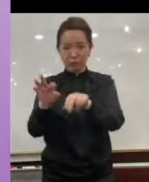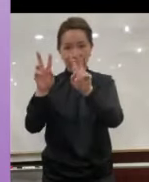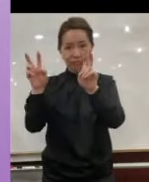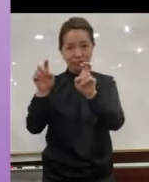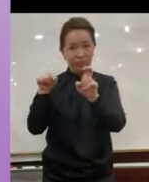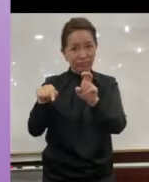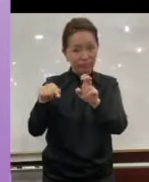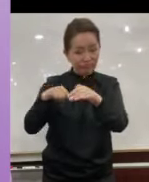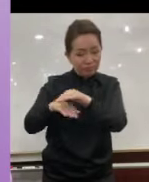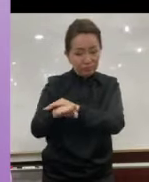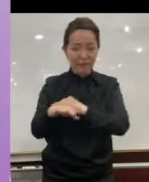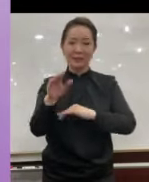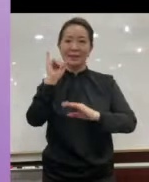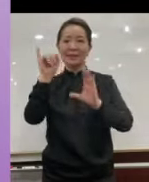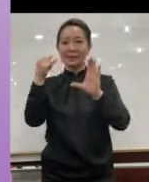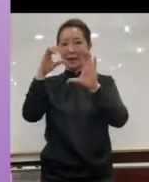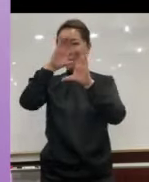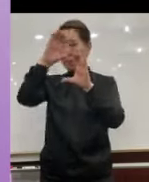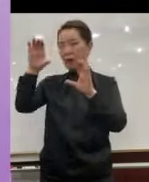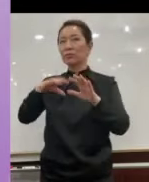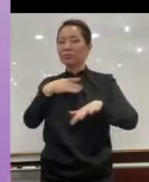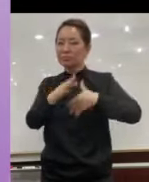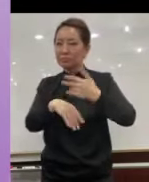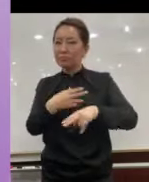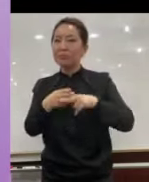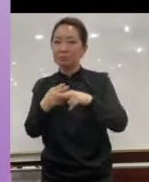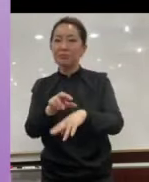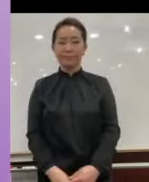төслийг одоо JICA бас хэрэгжүүлдэг байгаа.